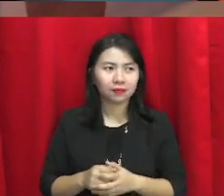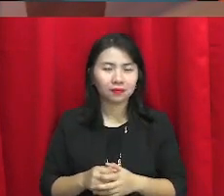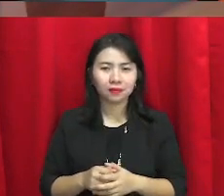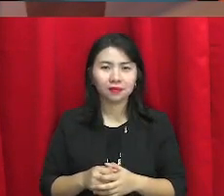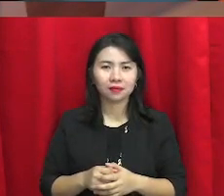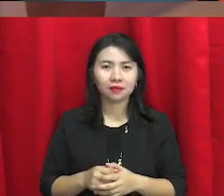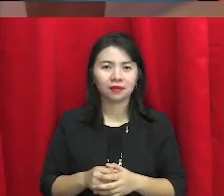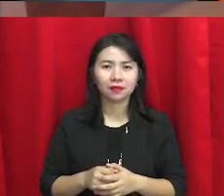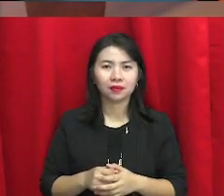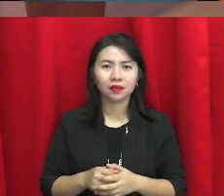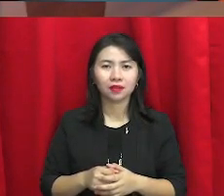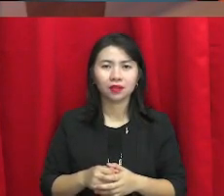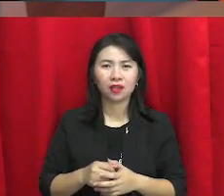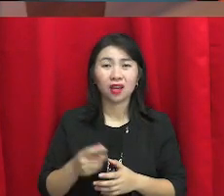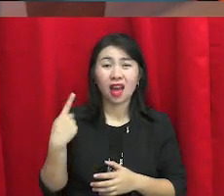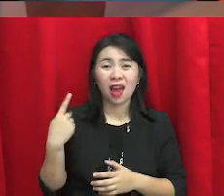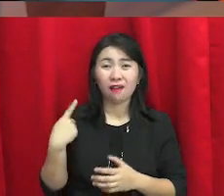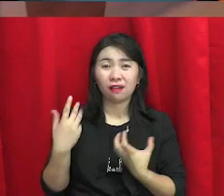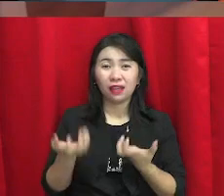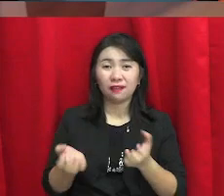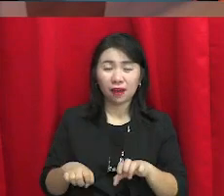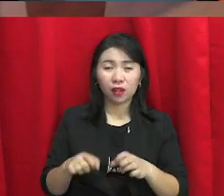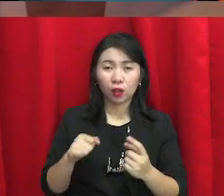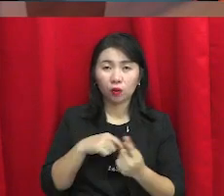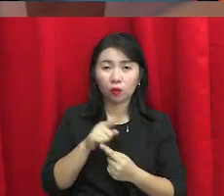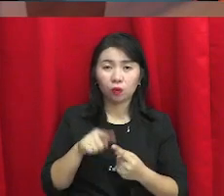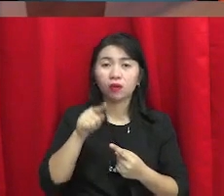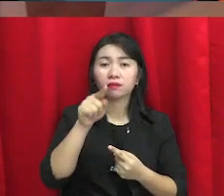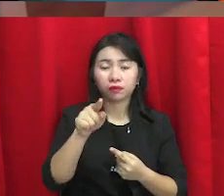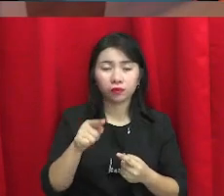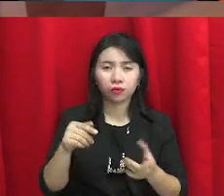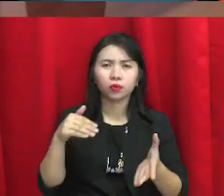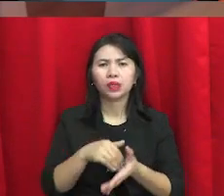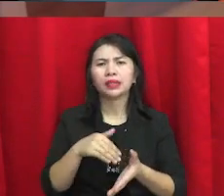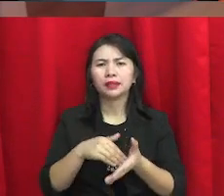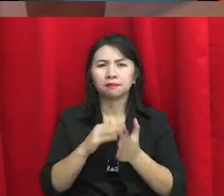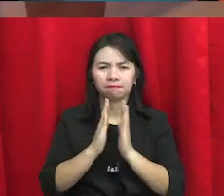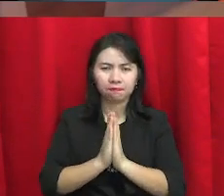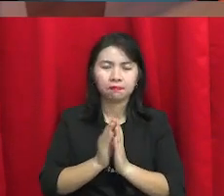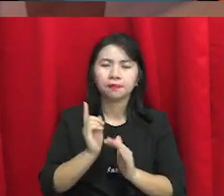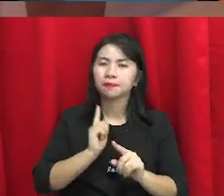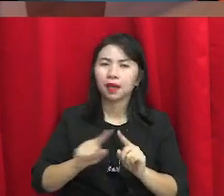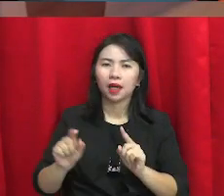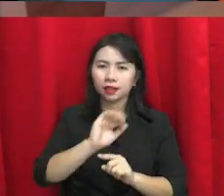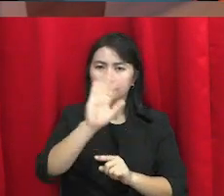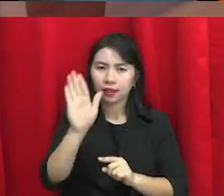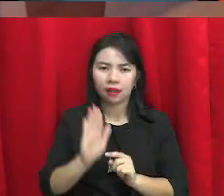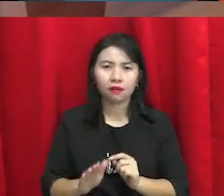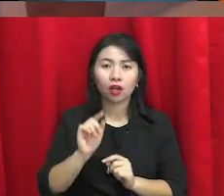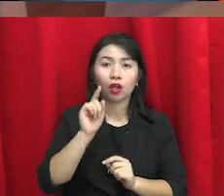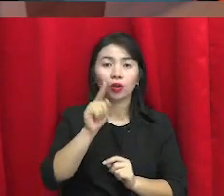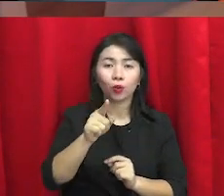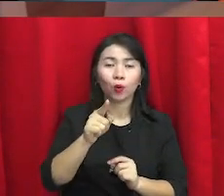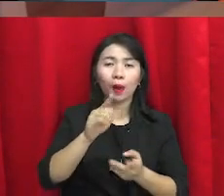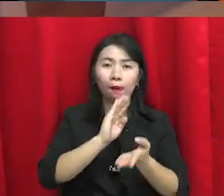Pag may problema, occasional. In other words, yung inyong panalangin. But never itong naging,